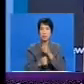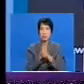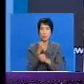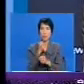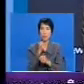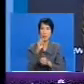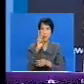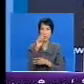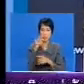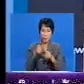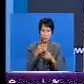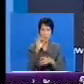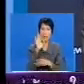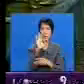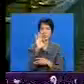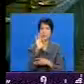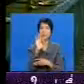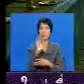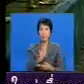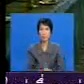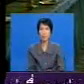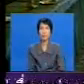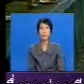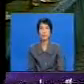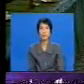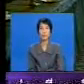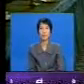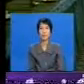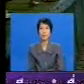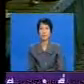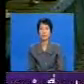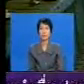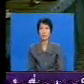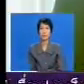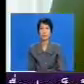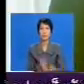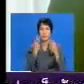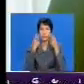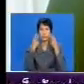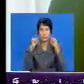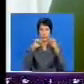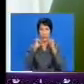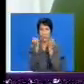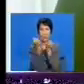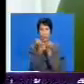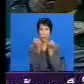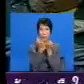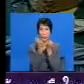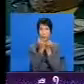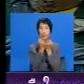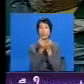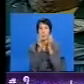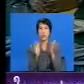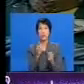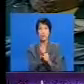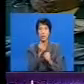ราชการในเดือนกันยายน2552นายอรรถพลงามดีนายกสมาคมลูกจ้างส่วนราชการแห่งประเทศไท